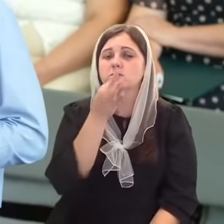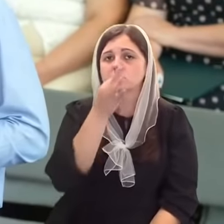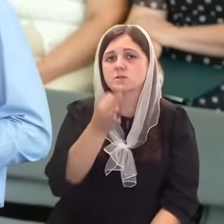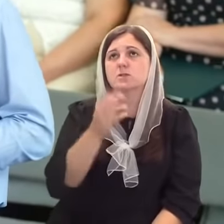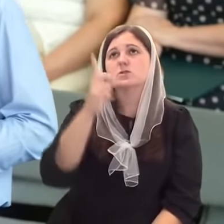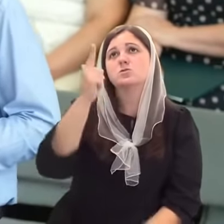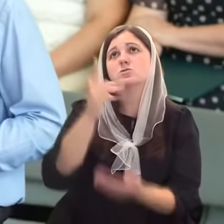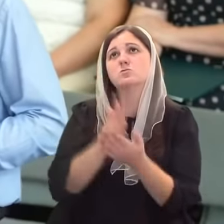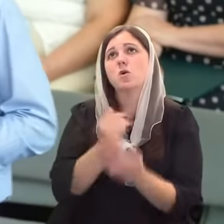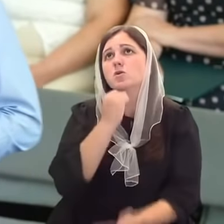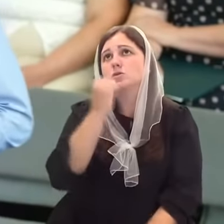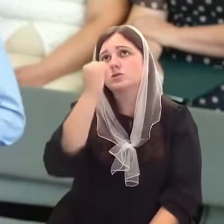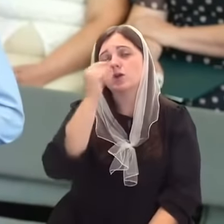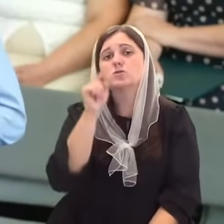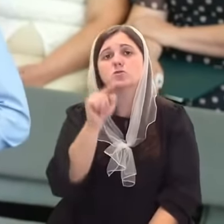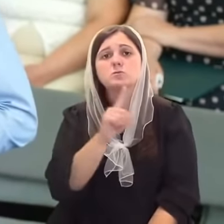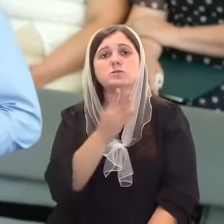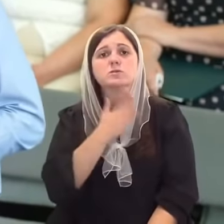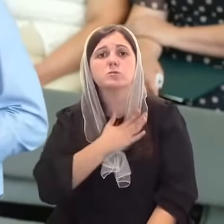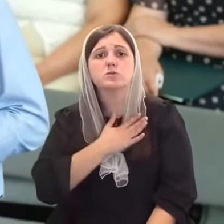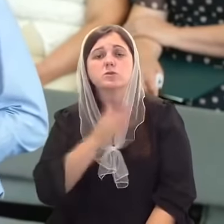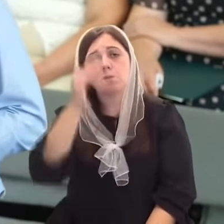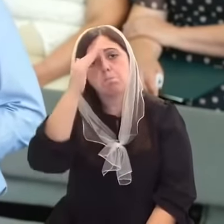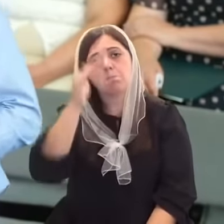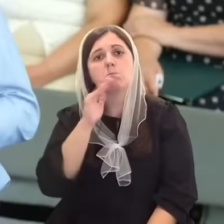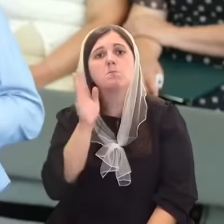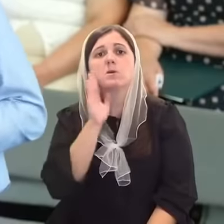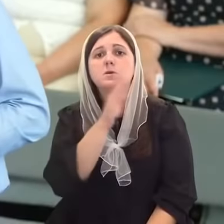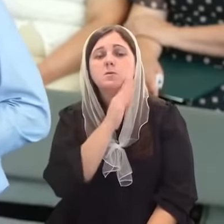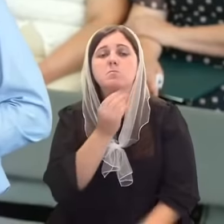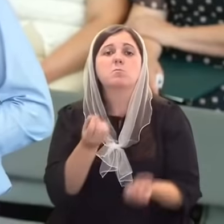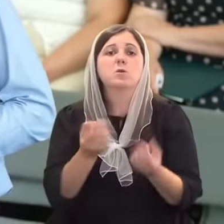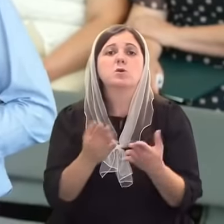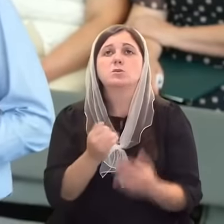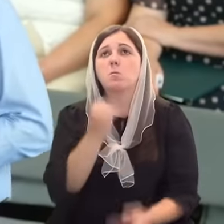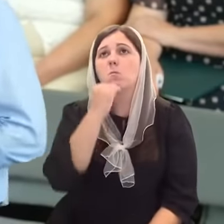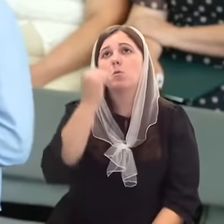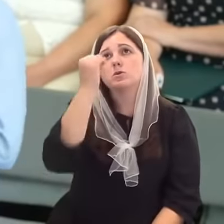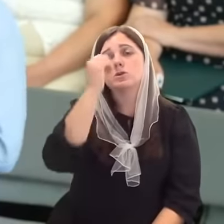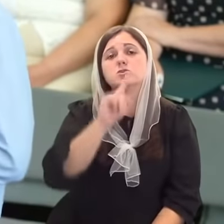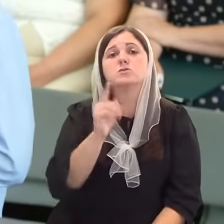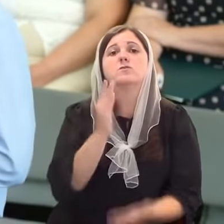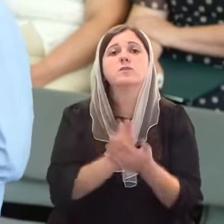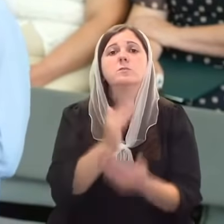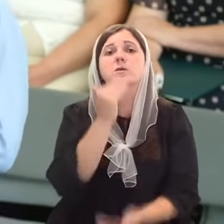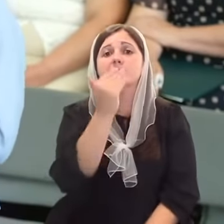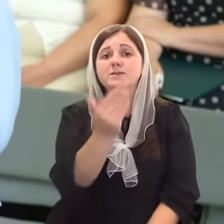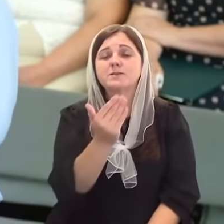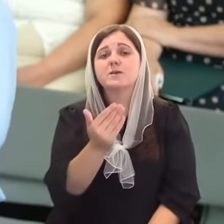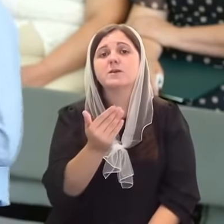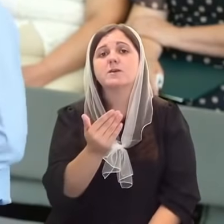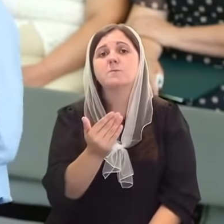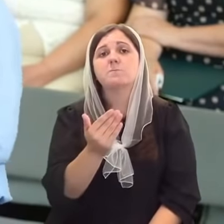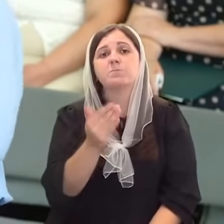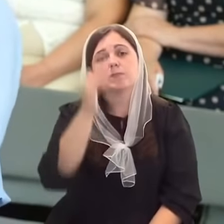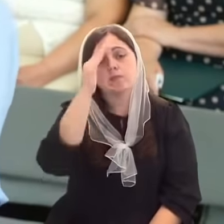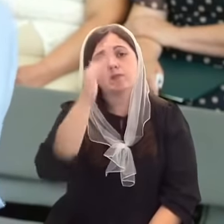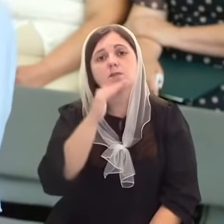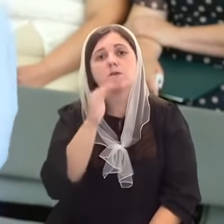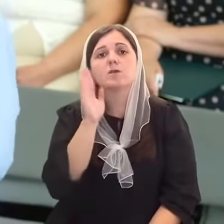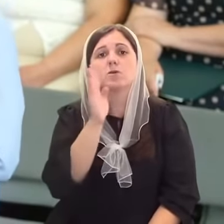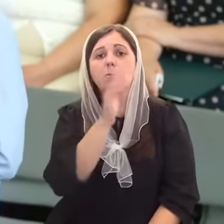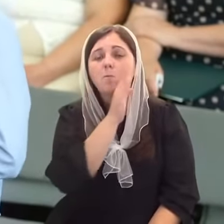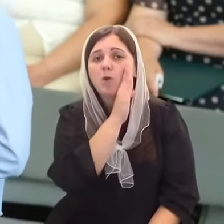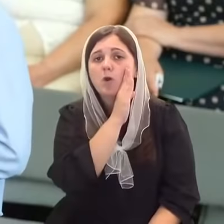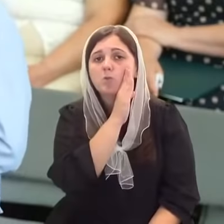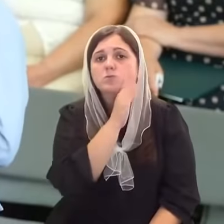спасибо тебе за моих родителей». Просто поблагодари, что у тебя есть папа, у тебя есть мама, у тебя есть бабушка, и, возможно,